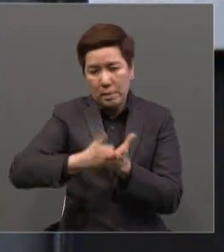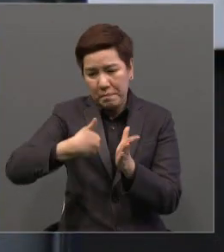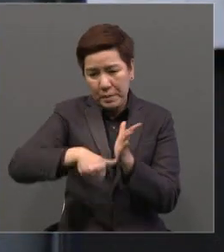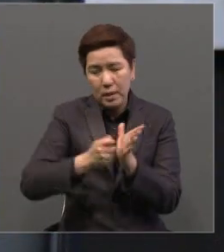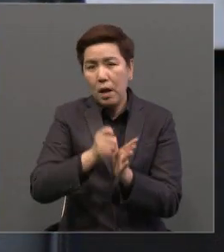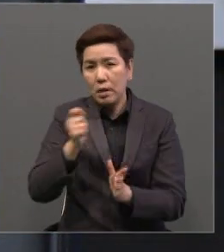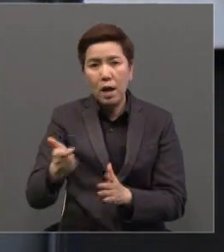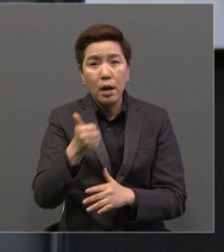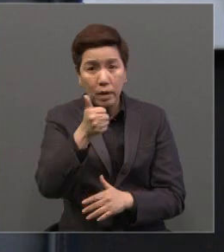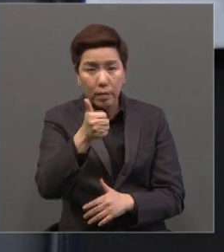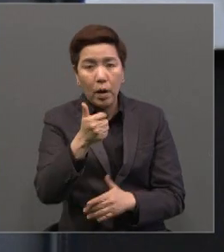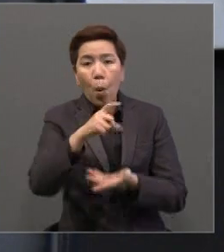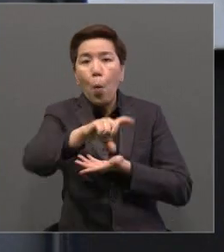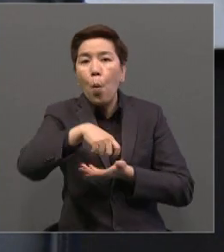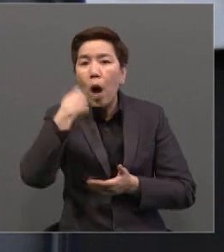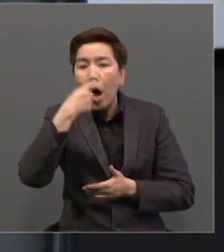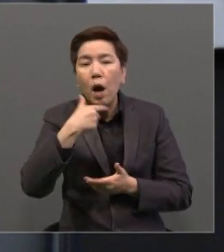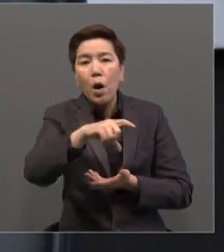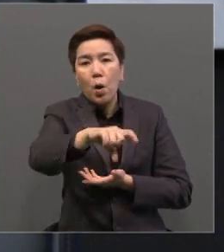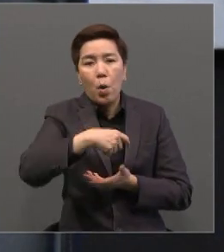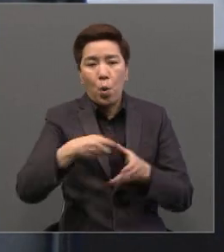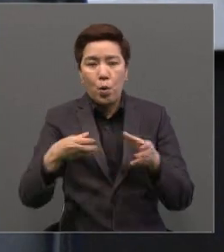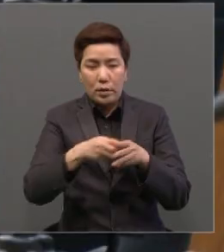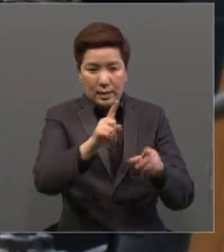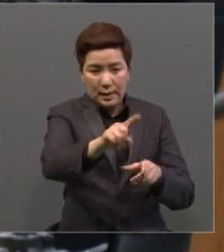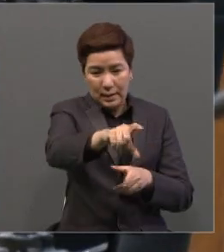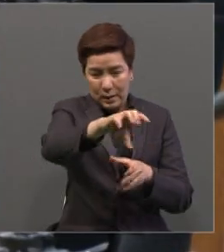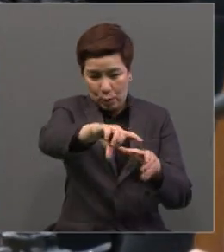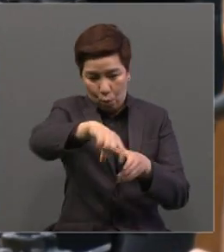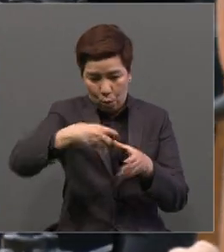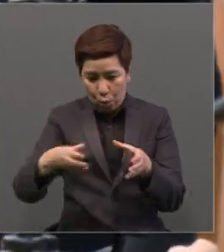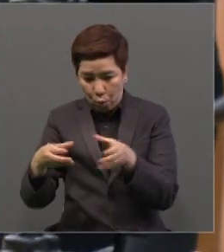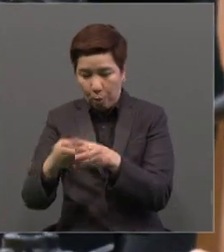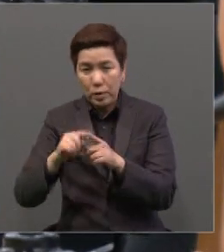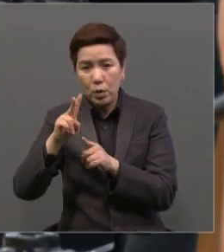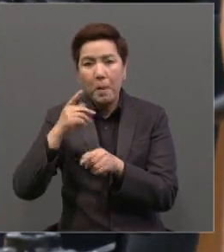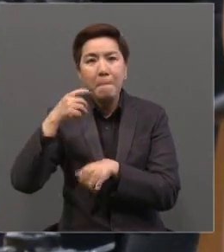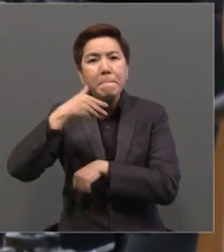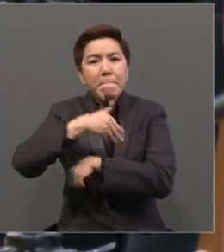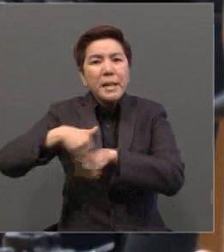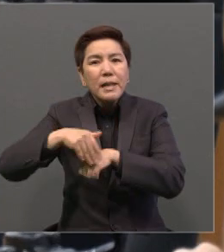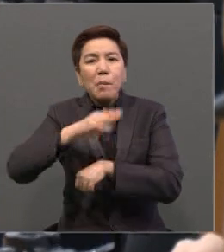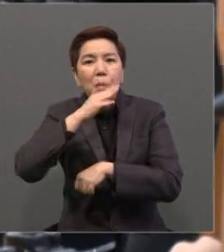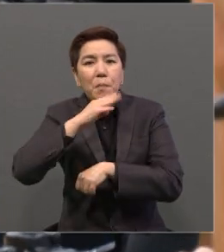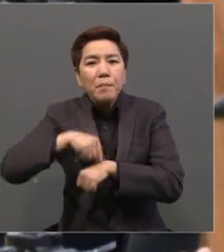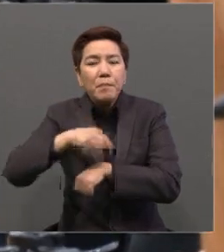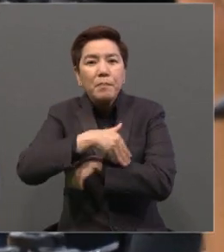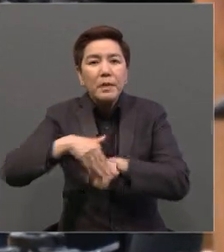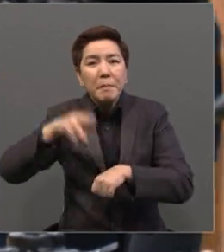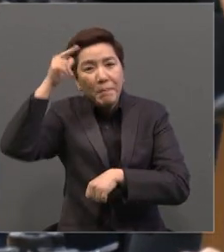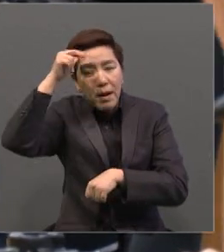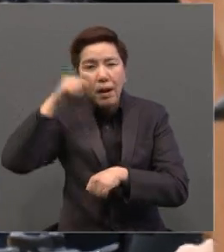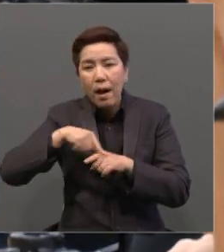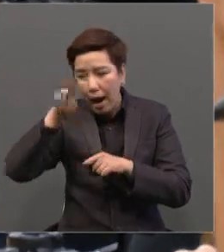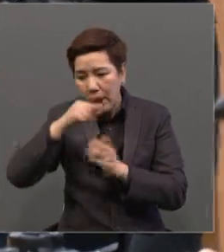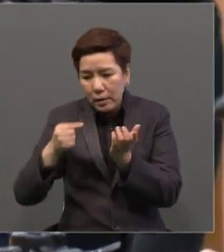าษีให้หน่อยได้ไหมแล้วโอนไปที่ไหนล่ะก็จะมากลุ่มที่2อ่ะกลุ่มที่2คือกลุ่มบัญชีม้าเหล่านี้ก็จะเปิดบัญชีม้าแล้วก็จั